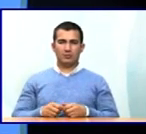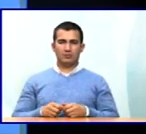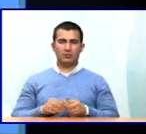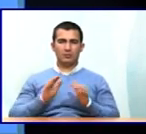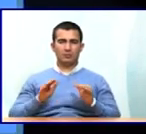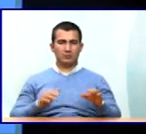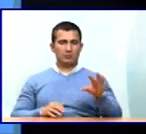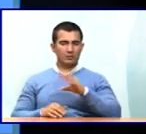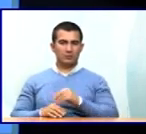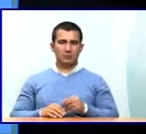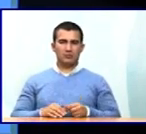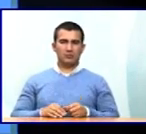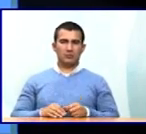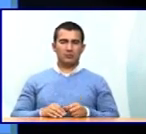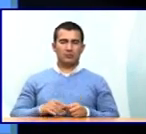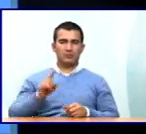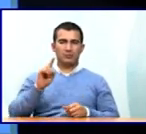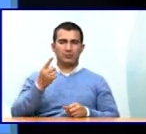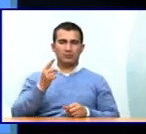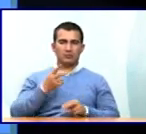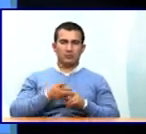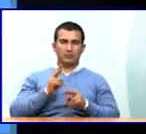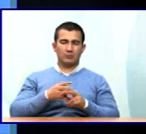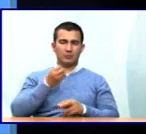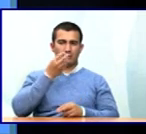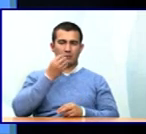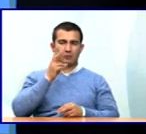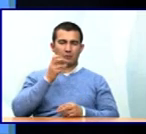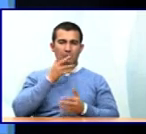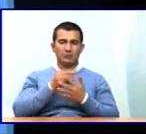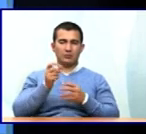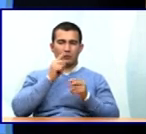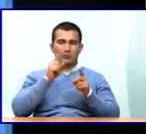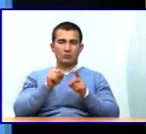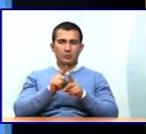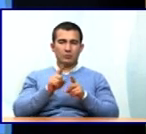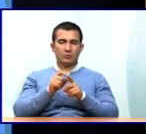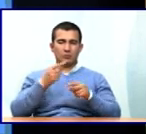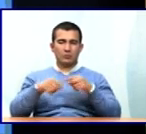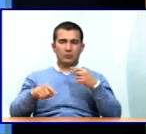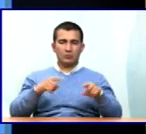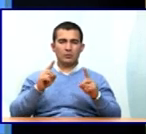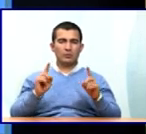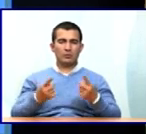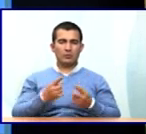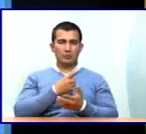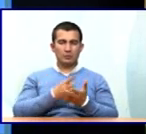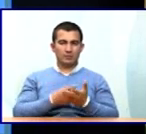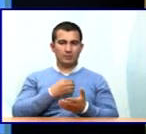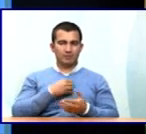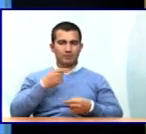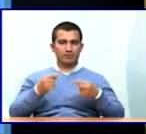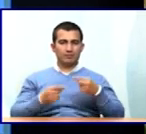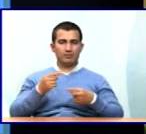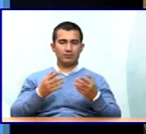O'quvchilar, nima uchun bu o'simliklar bir-biridan farq qilishini tadqiq etishmoqchi? Endi